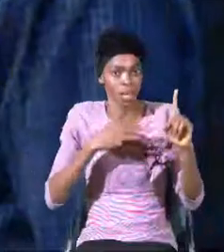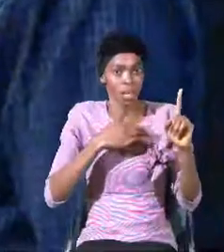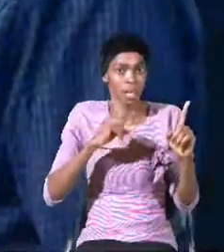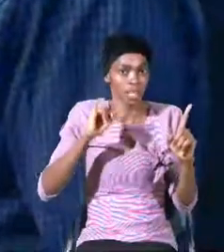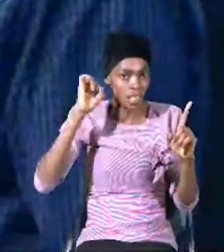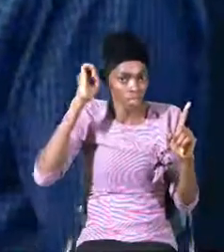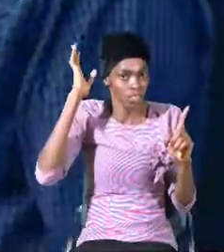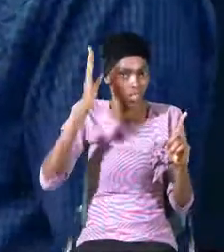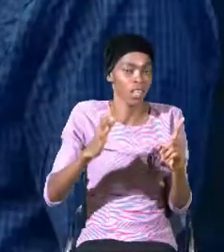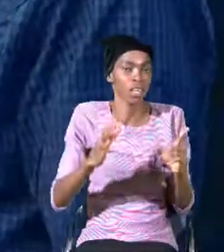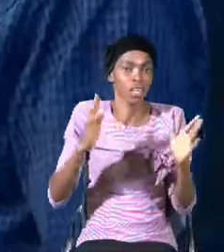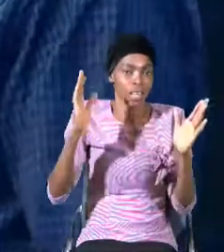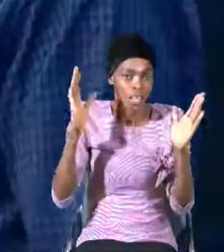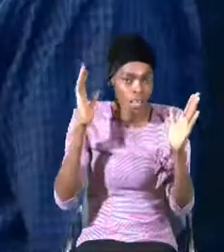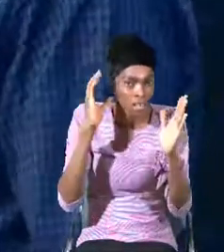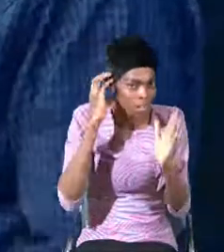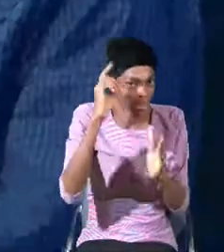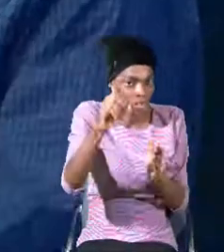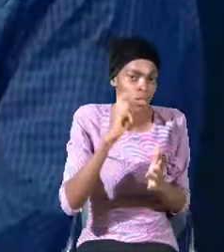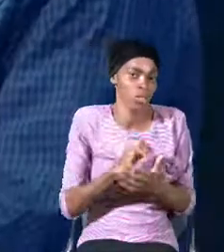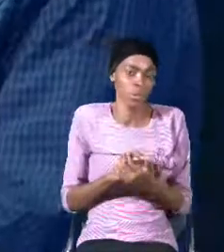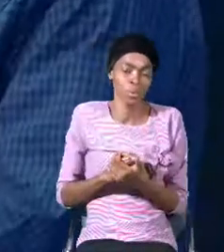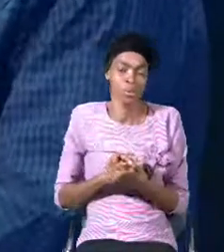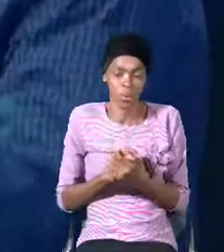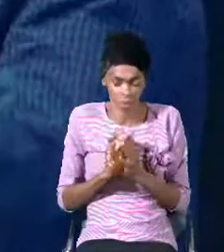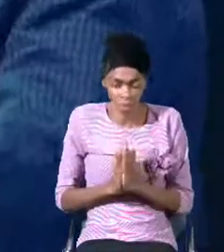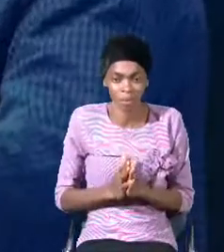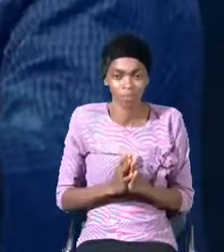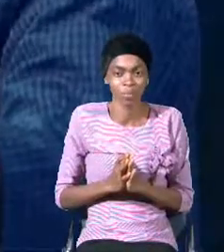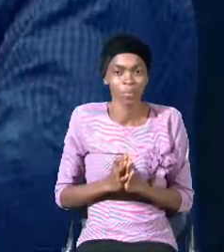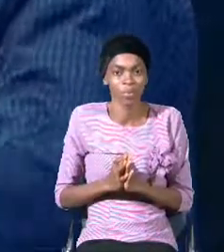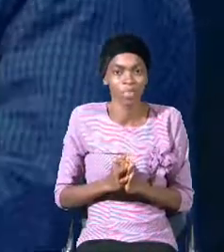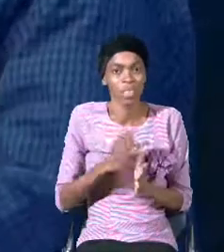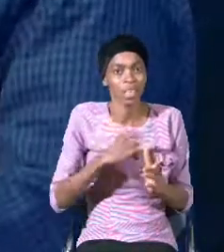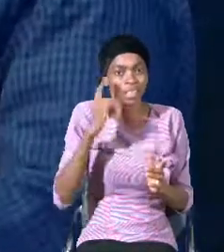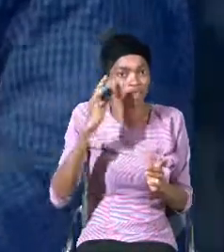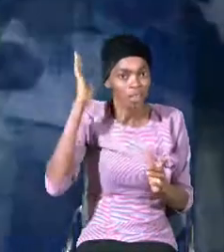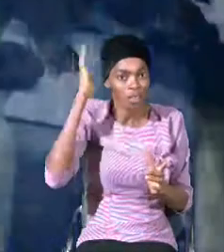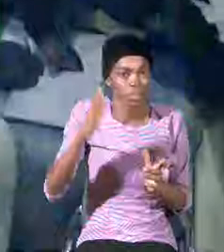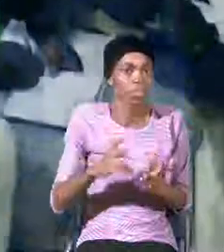Tu le prieras et t'exauceras et tu accompliras tes vœux. Verset